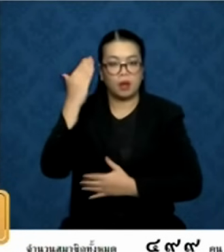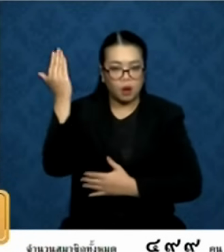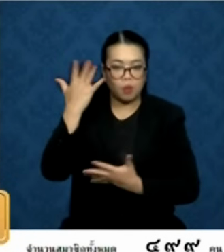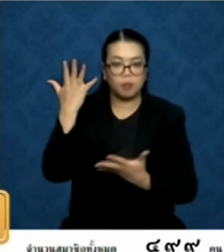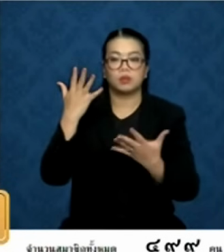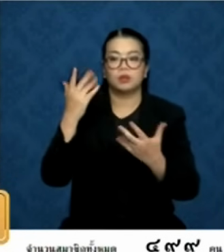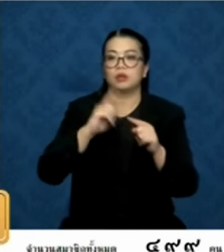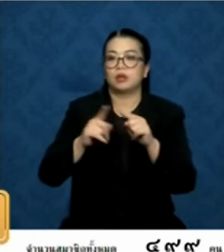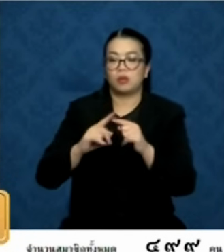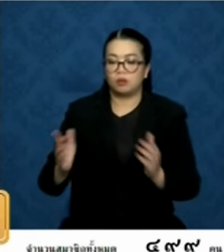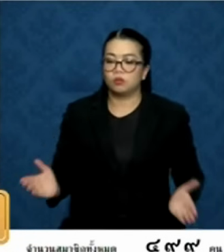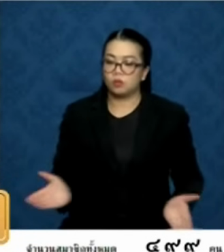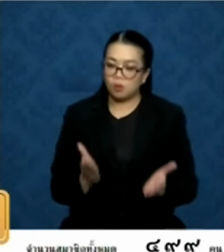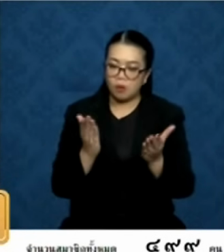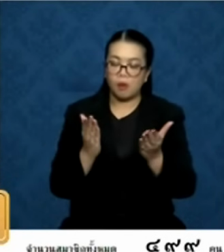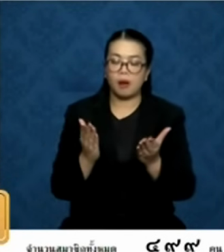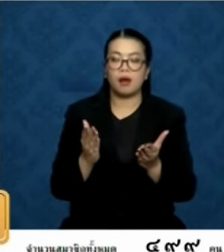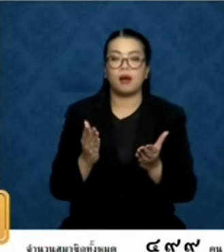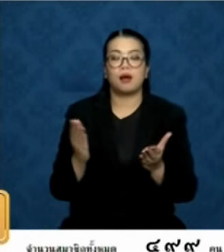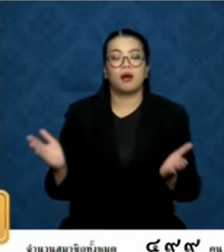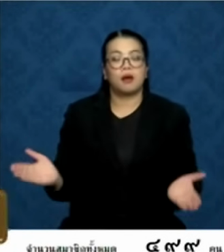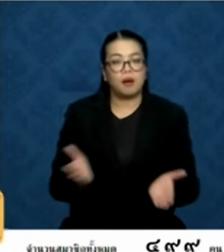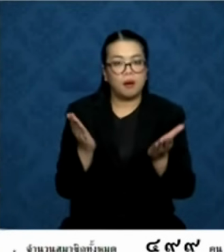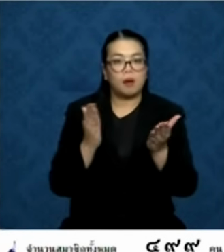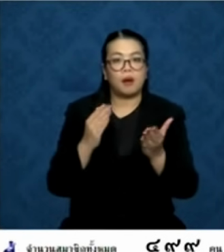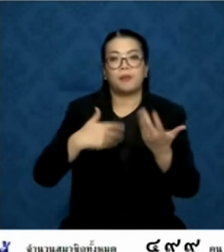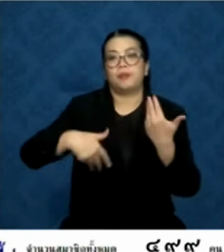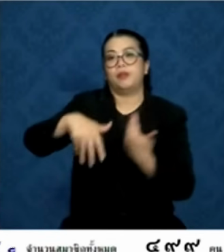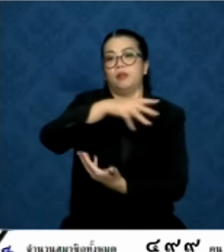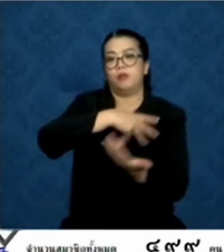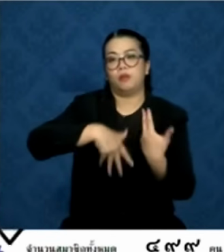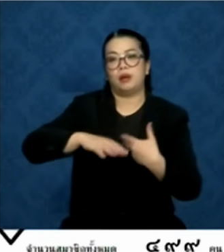ส่งเสริมการผลิตพลังงานสะอาดและพลังงานหมุนเวียน